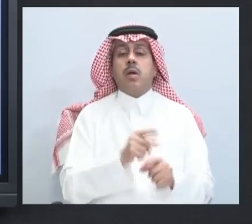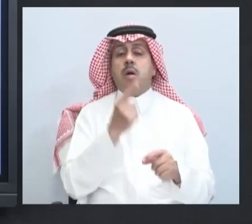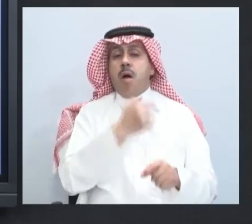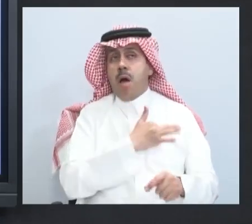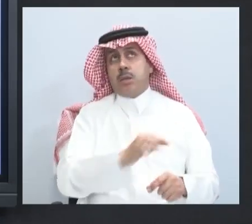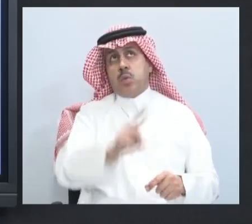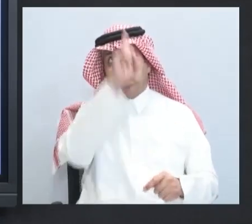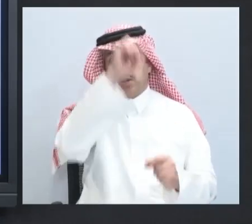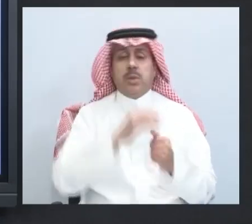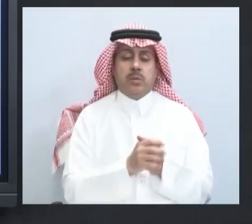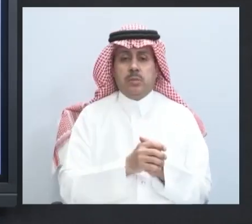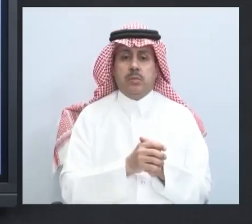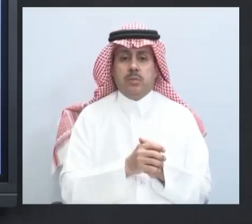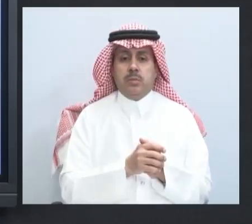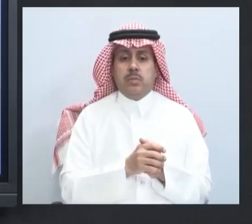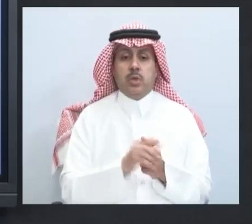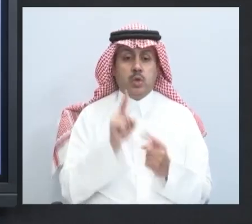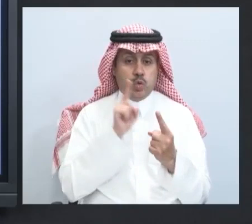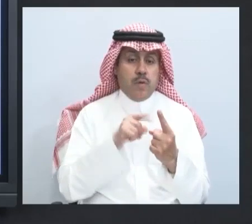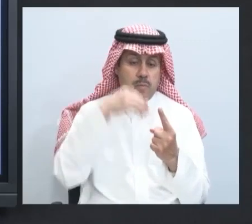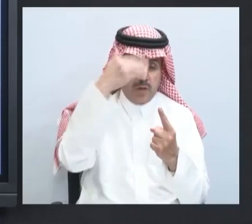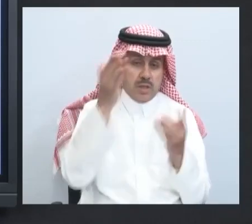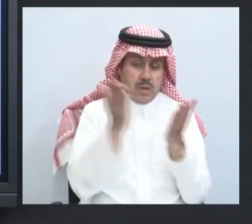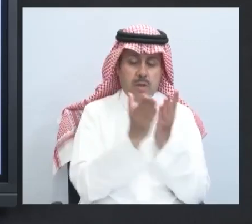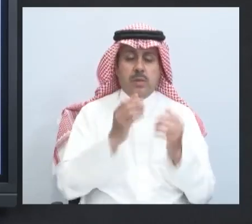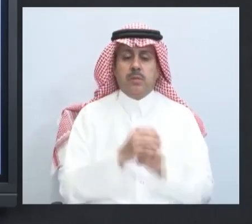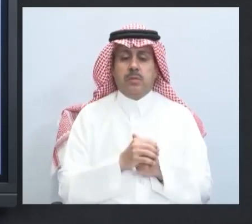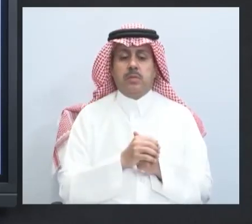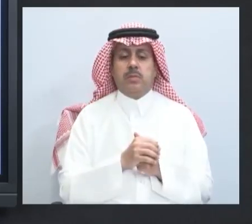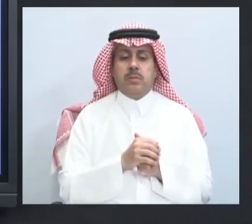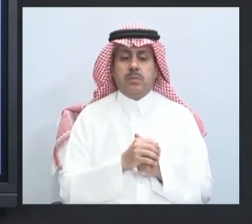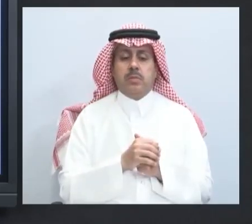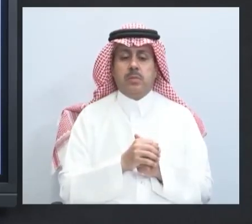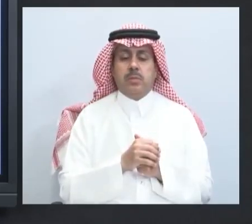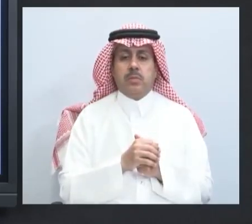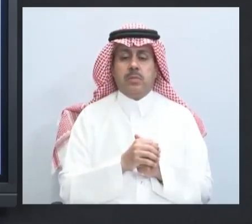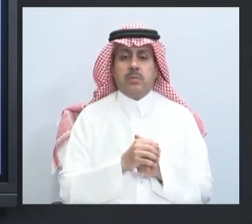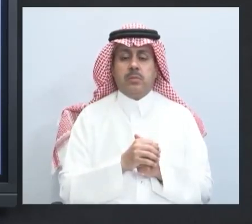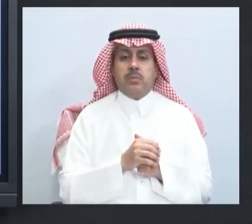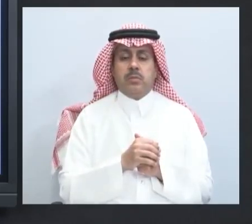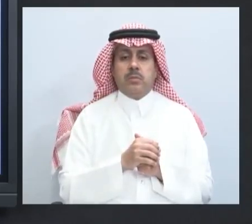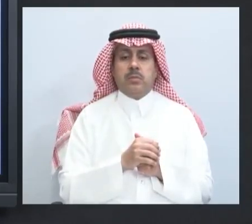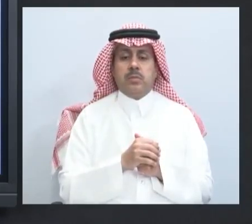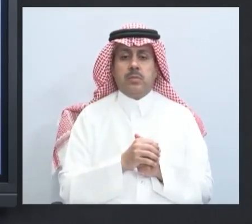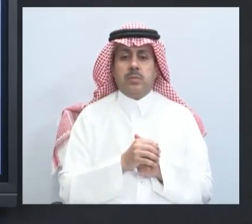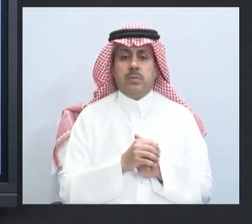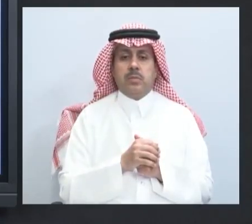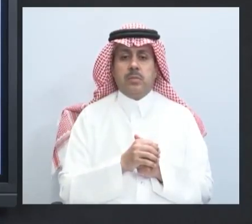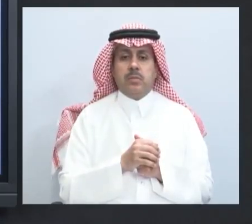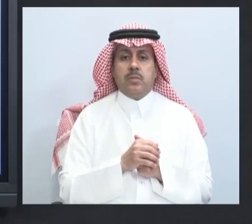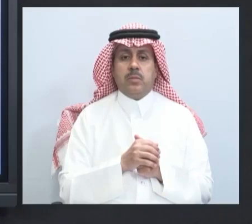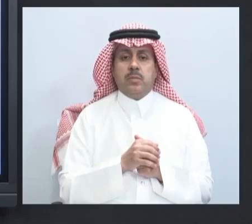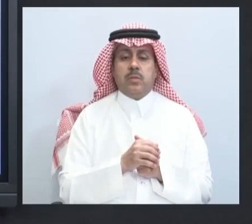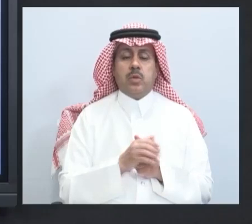لوجهه الكريم نلقاكم في ختام درسنا على خير باذن الله تعالى في درس قادم